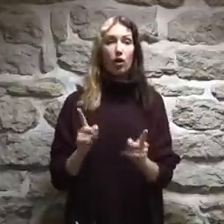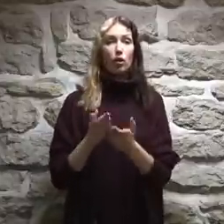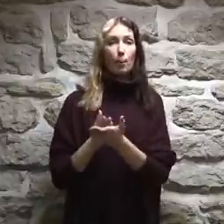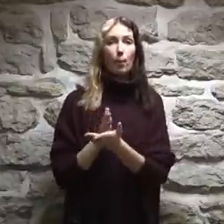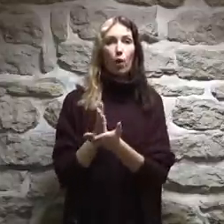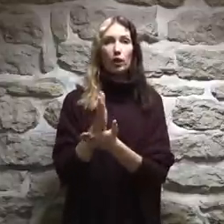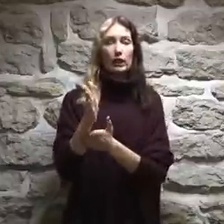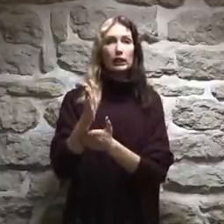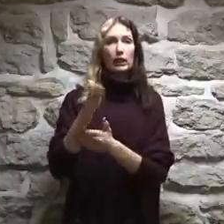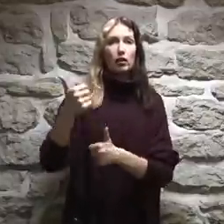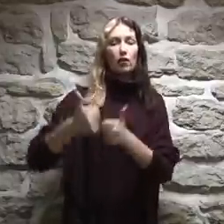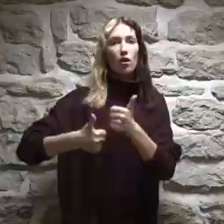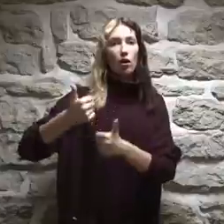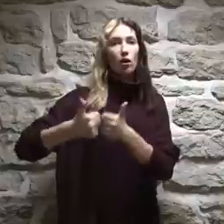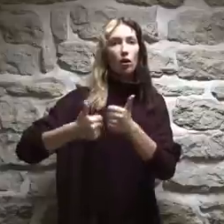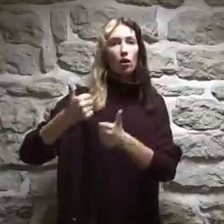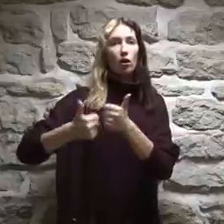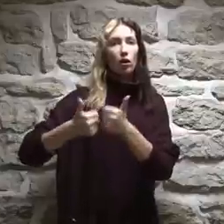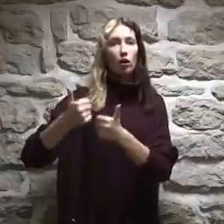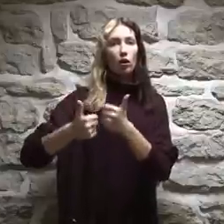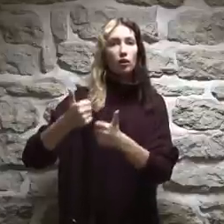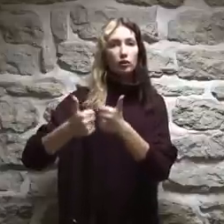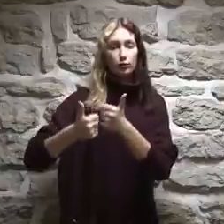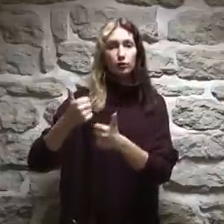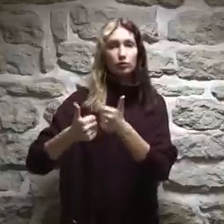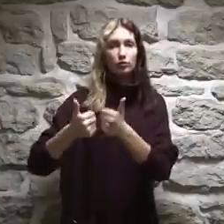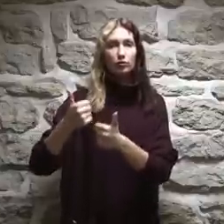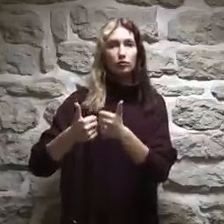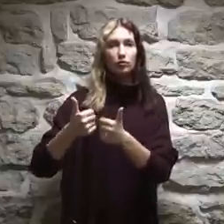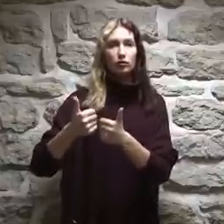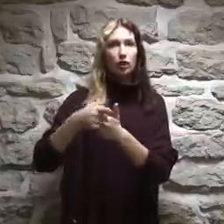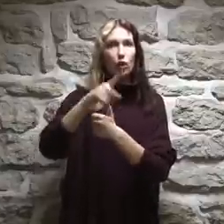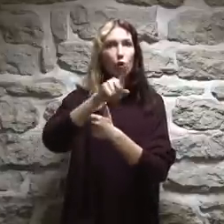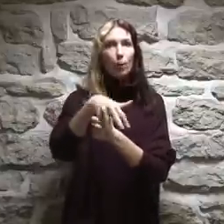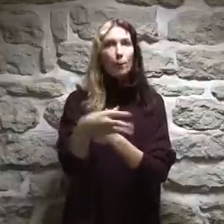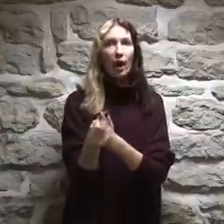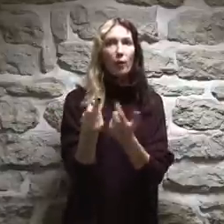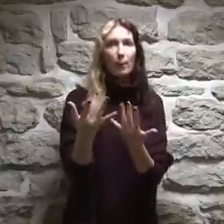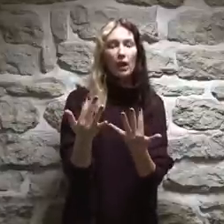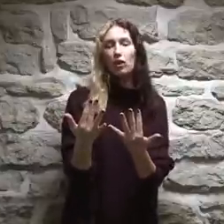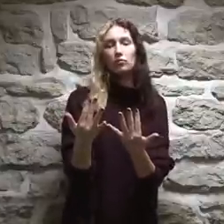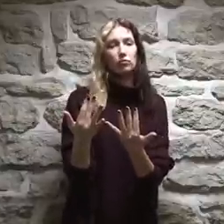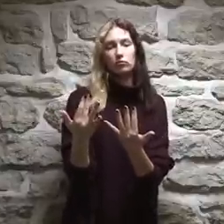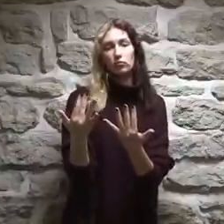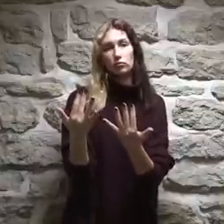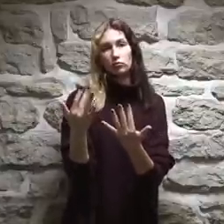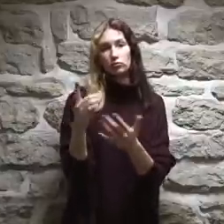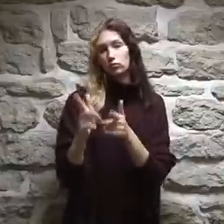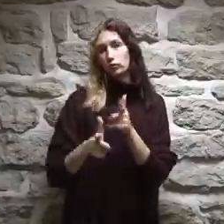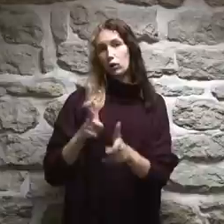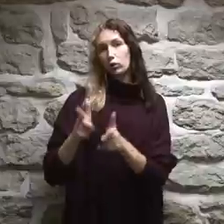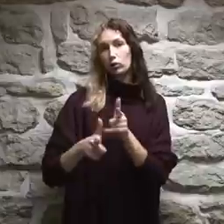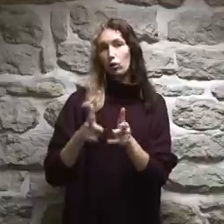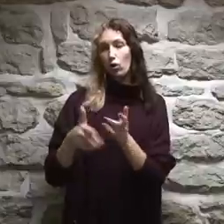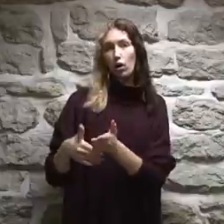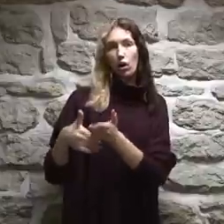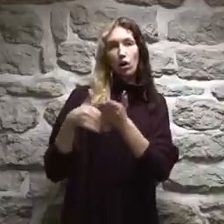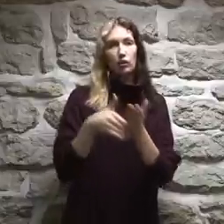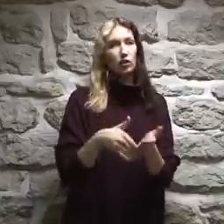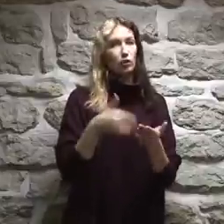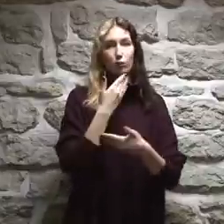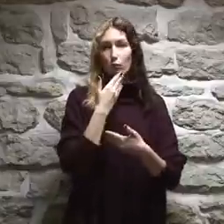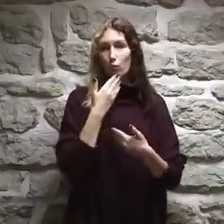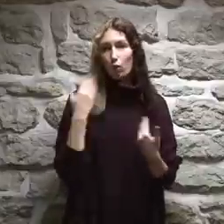poliitiline võidujooks siis konkreetse kuupäeva peale ei ole tegelikult aidanud ka kuidagi kaasa sellele,